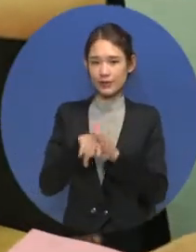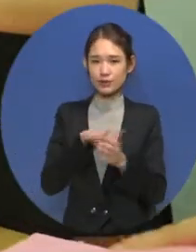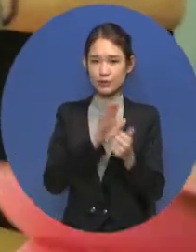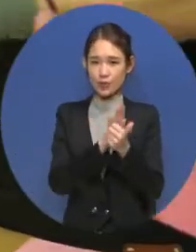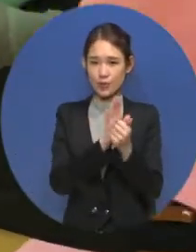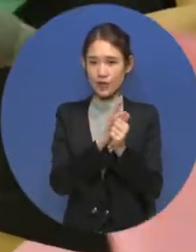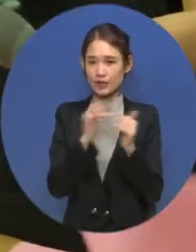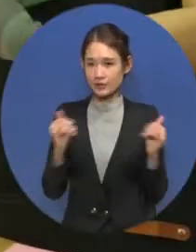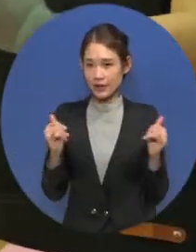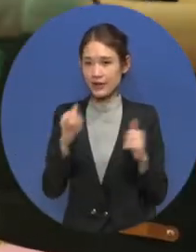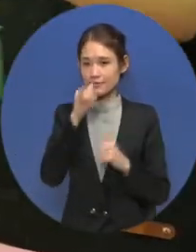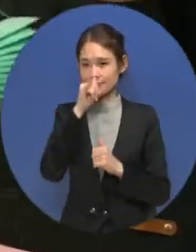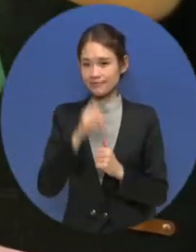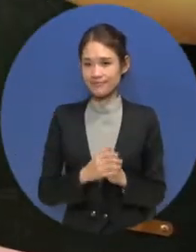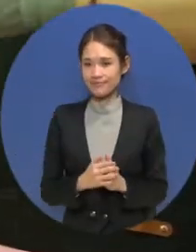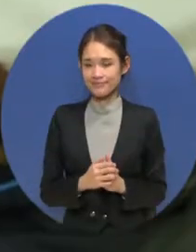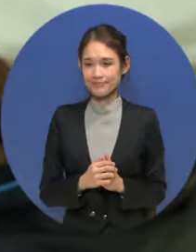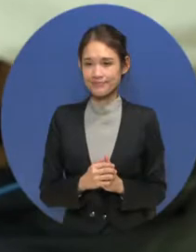있는데요.